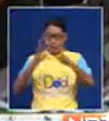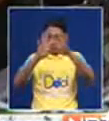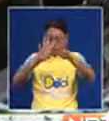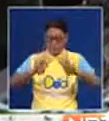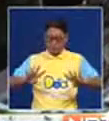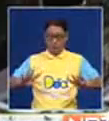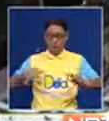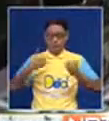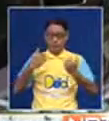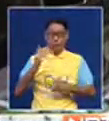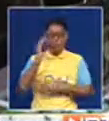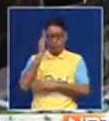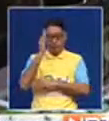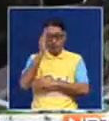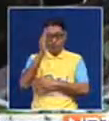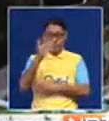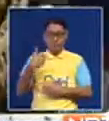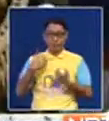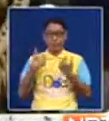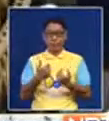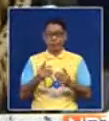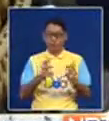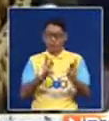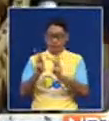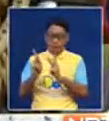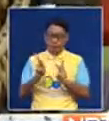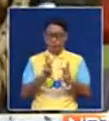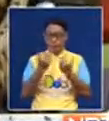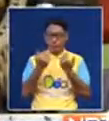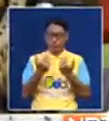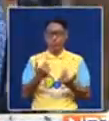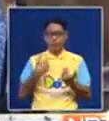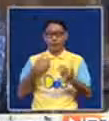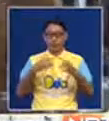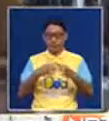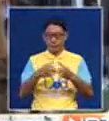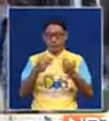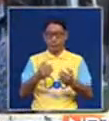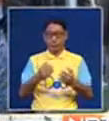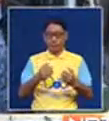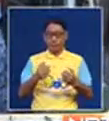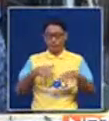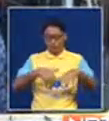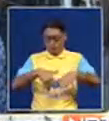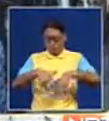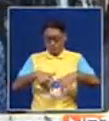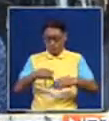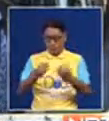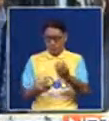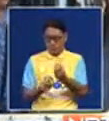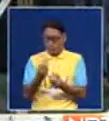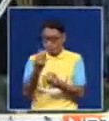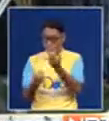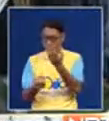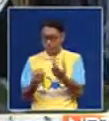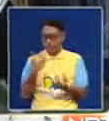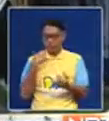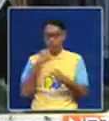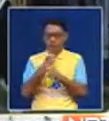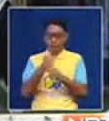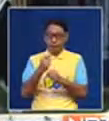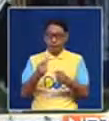อาเซียนในอนาคตด้วยสำหรับกิจกรรมนะครับในครั้งนี้ก็มีกลุ่มวิสาหกิจชุมชนกลุ่มปลูกผักกลุ่มผลิตภัณฑ์ทางการเกษ